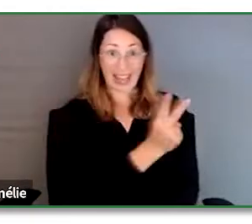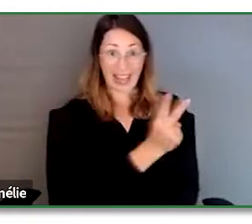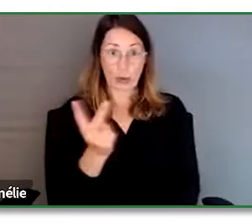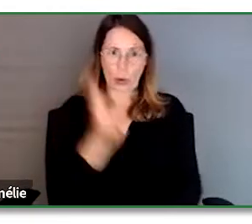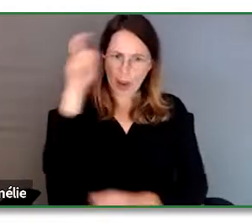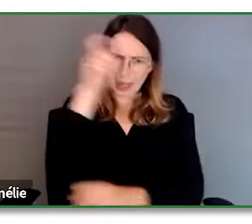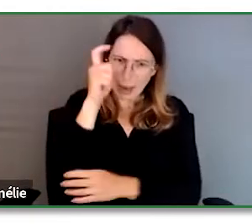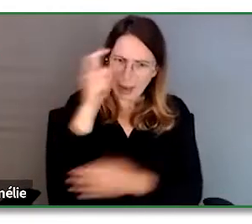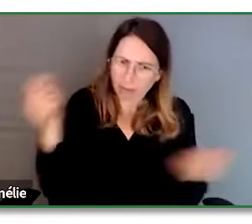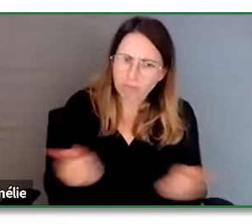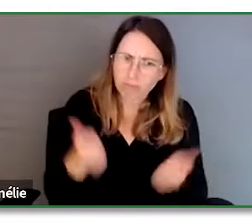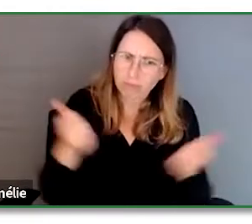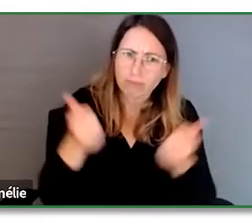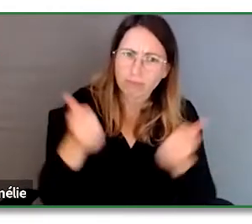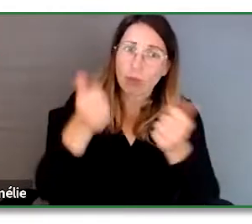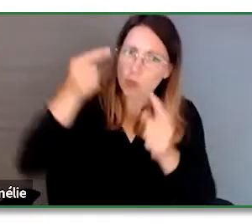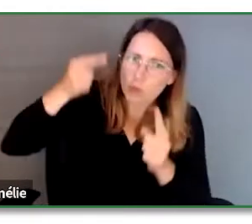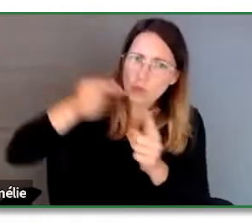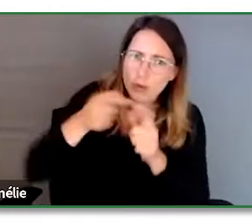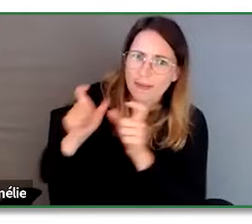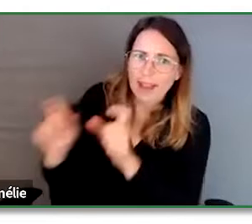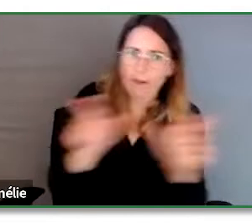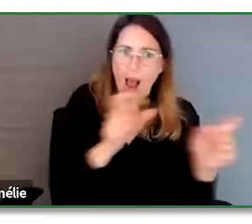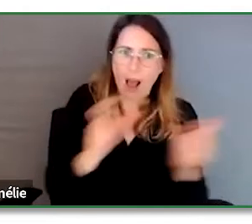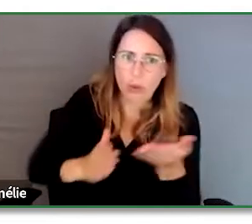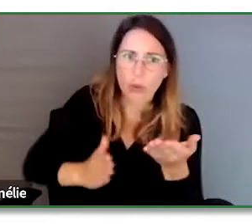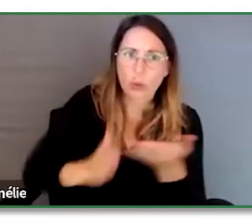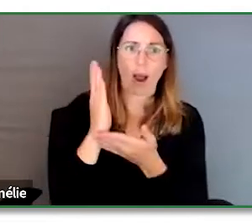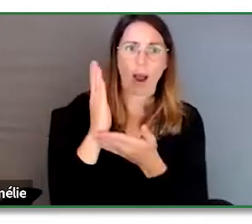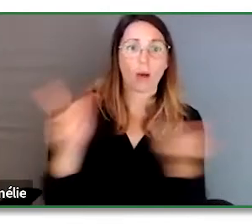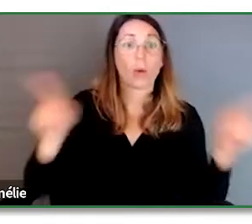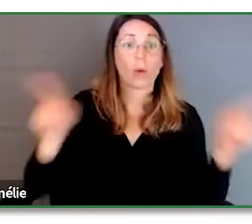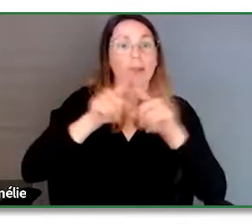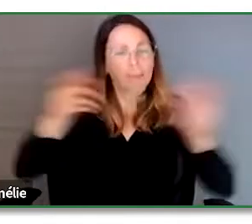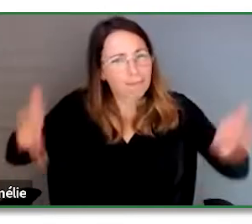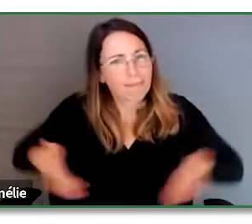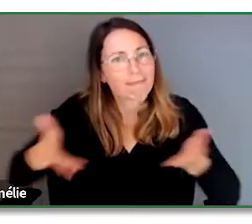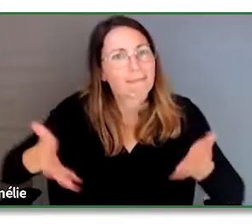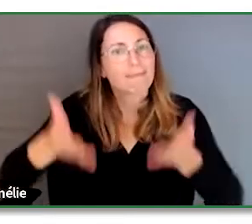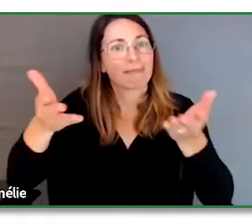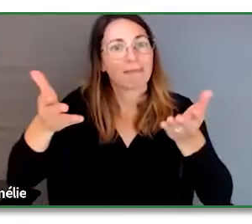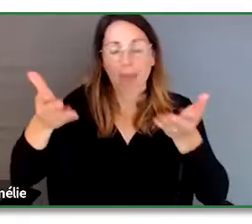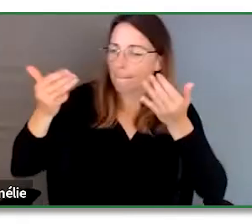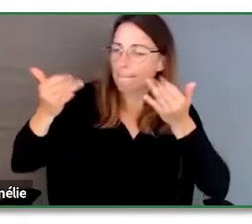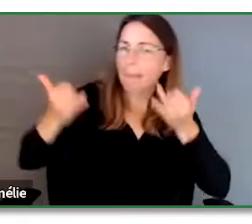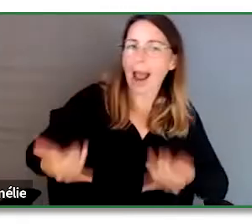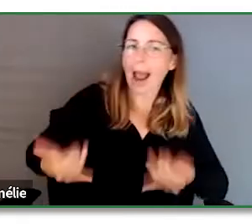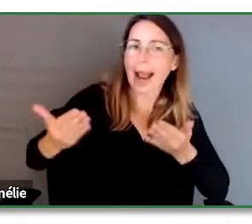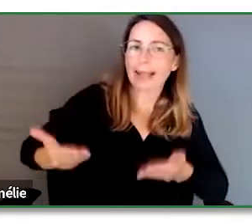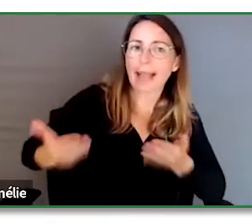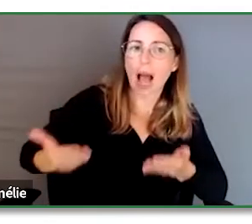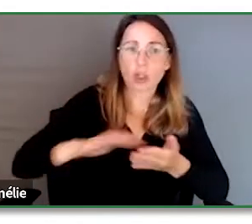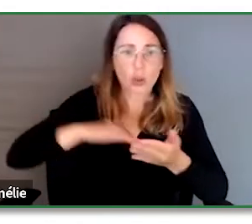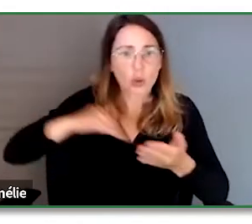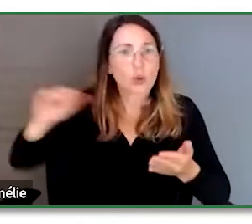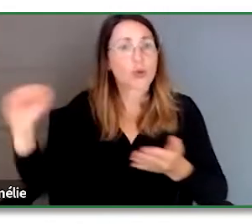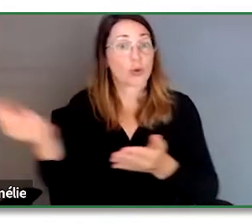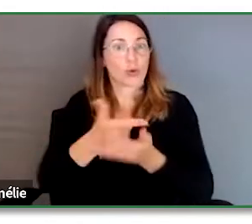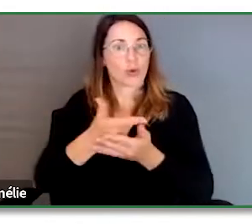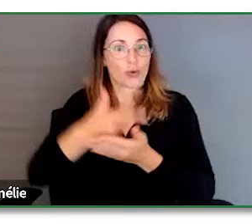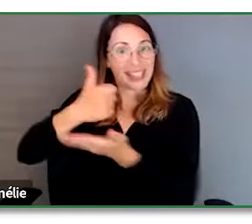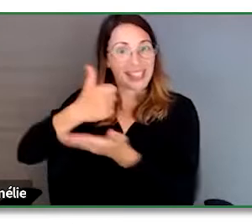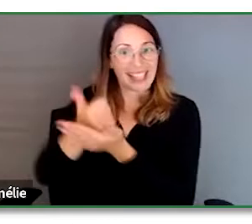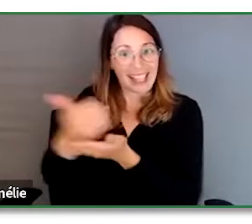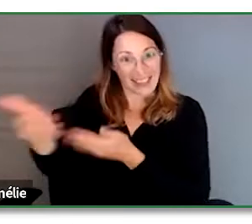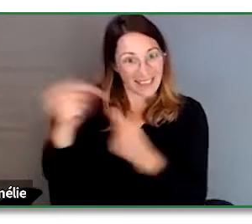en défendant des droits et en favorisant la présence de tous à ces sites. Bienvenue à vous, Bonnie et Laurie.